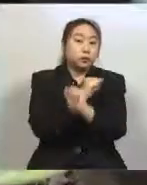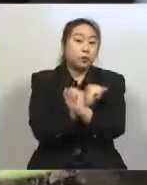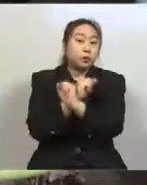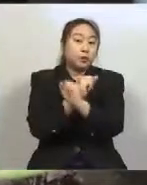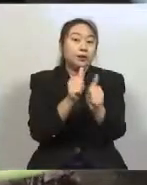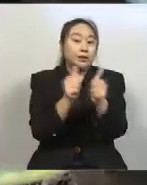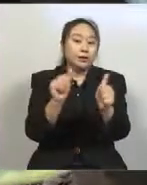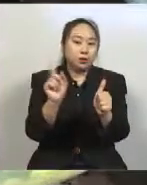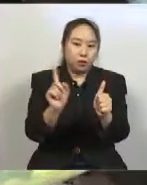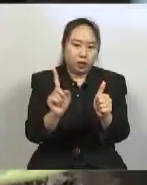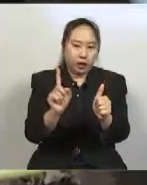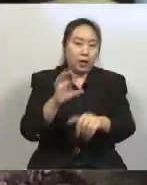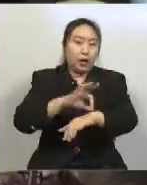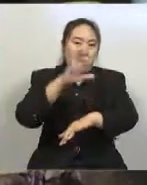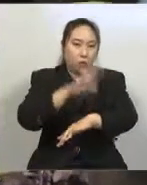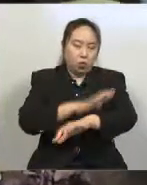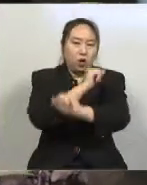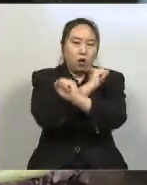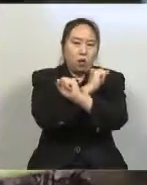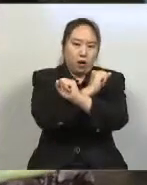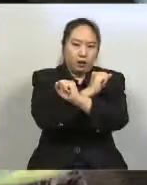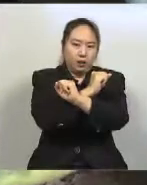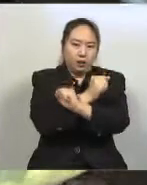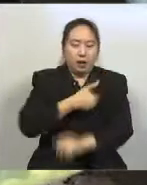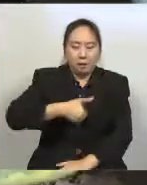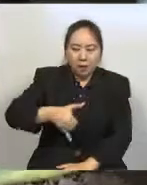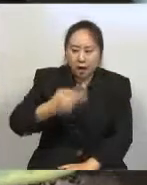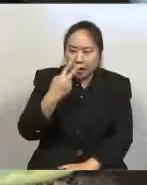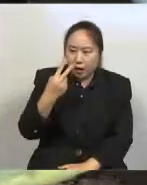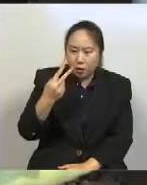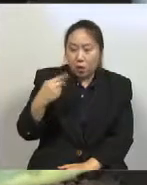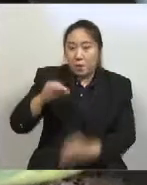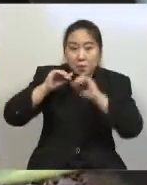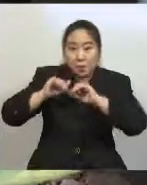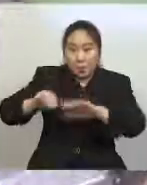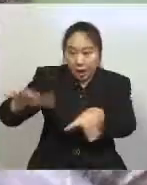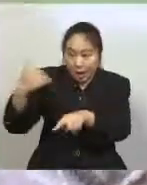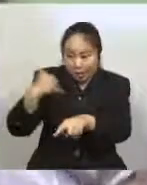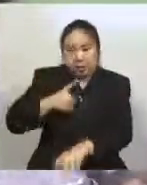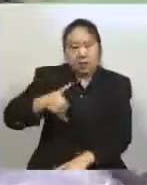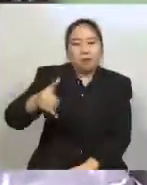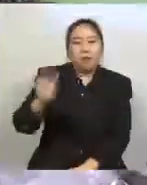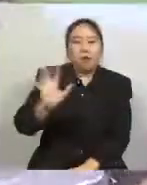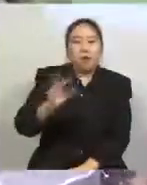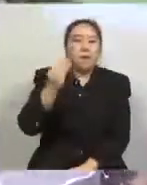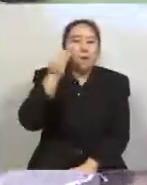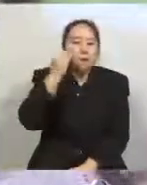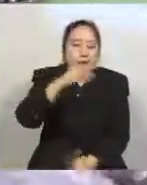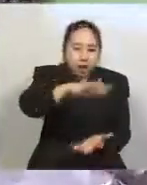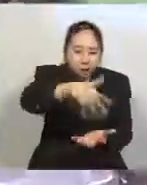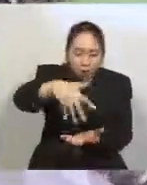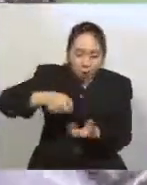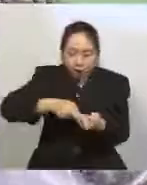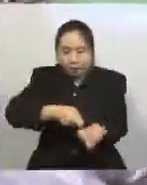ที่สุดคือไม่ให้ถูกยุงกัดและไม่ไปอยู่ในพื้นที่ที่มีการแพร่ระบาดของโรคทำความสะอาดบ้านเรือนให้สะอ